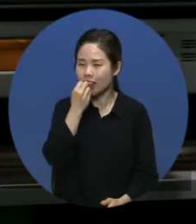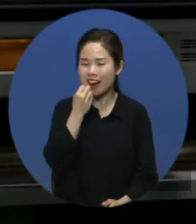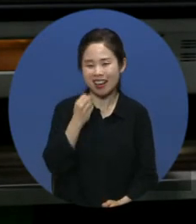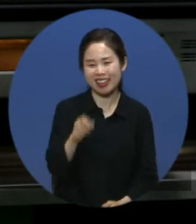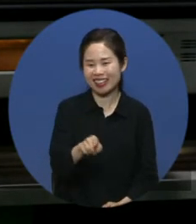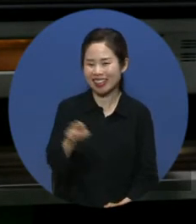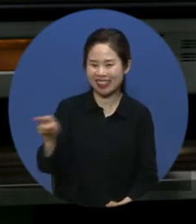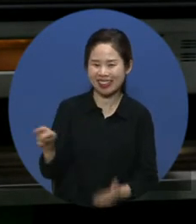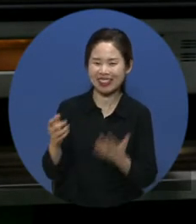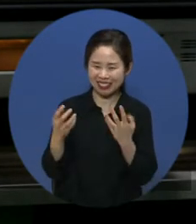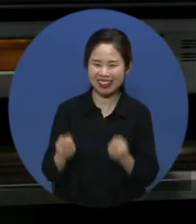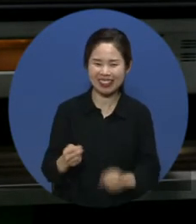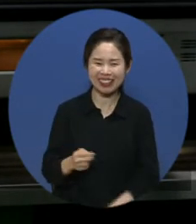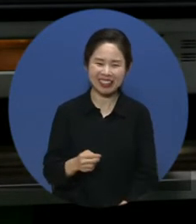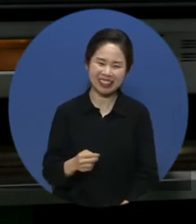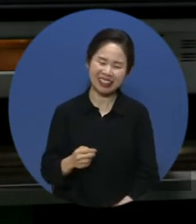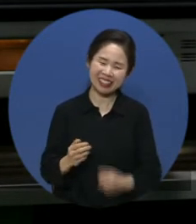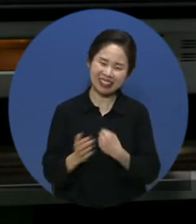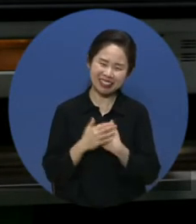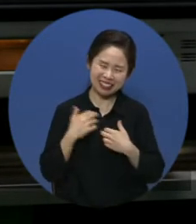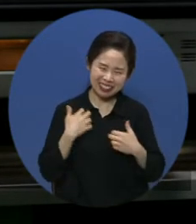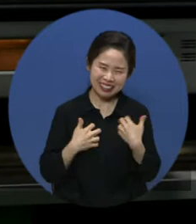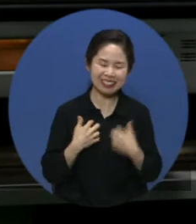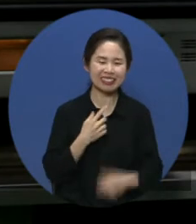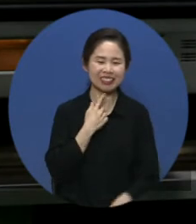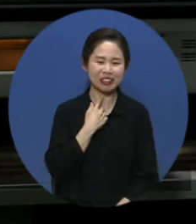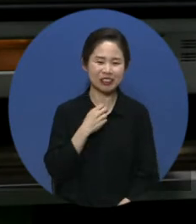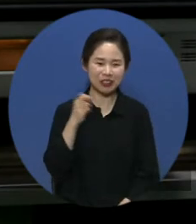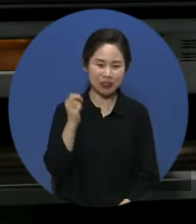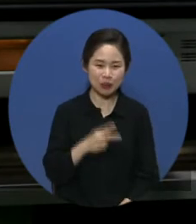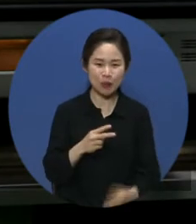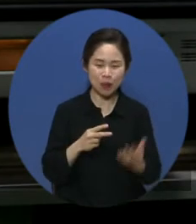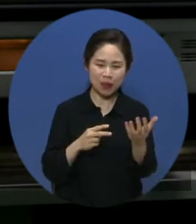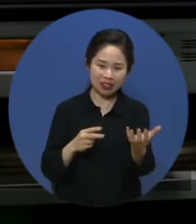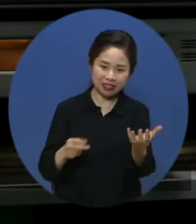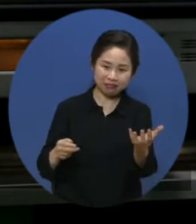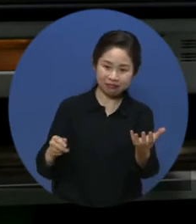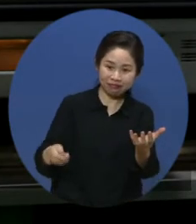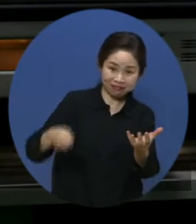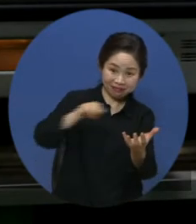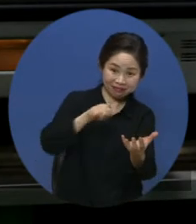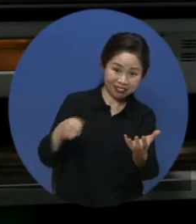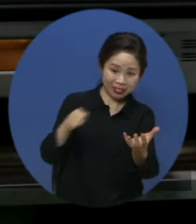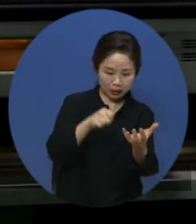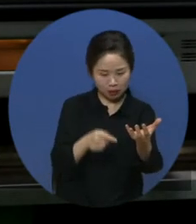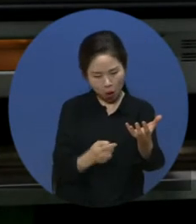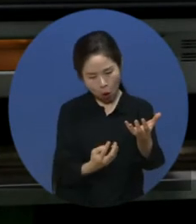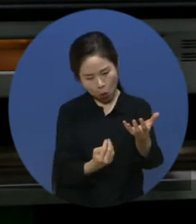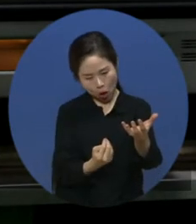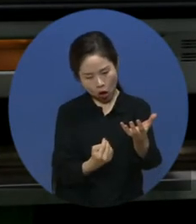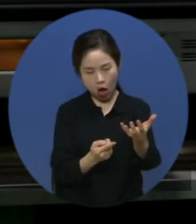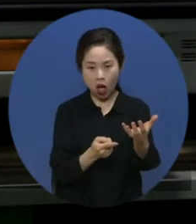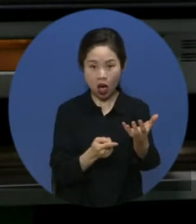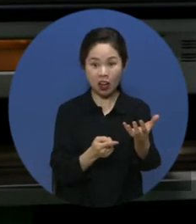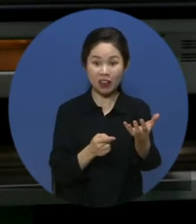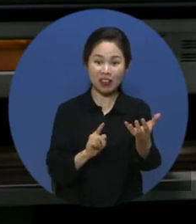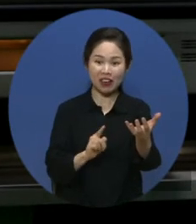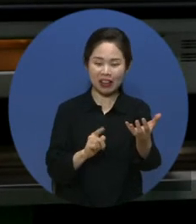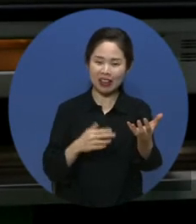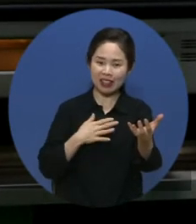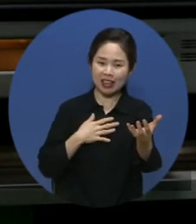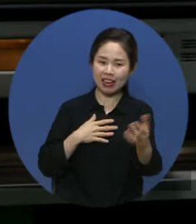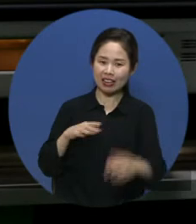재밌는 일도 많았고요. 뭐 재료 계량하는 데 있어서 정말 제가 처음에 가르쳐 준 대로